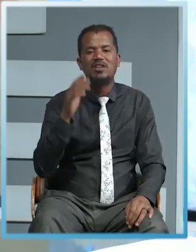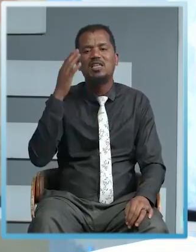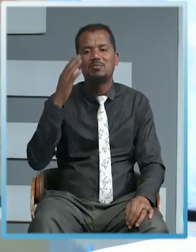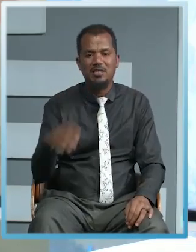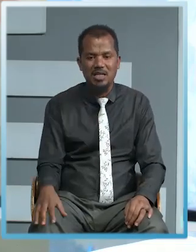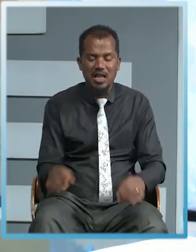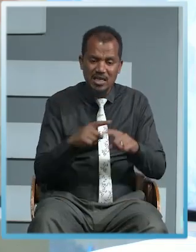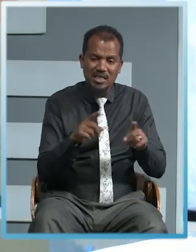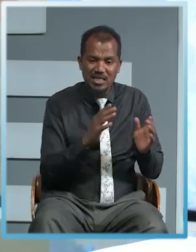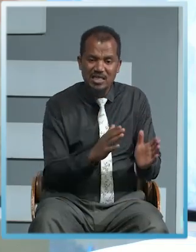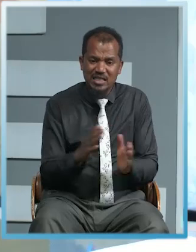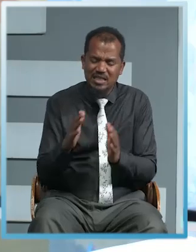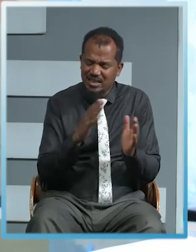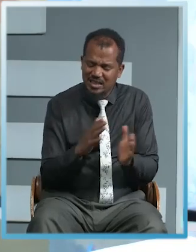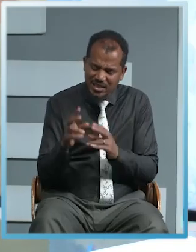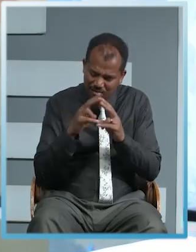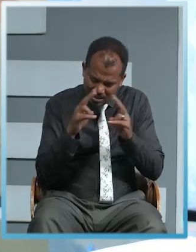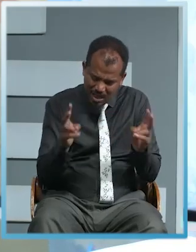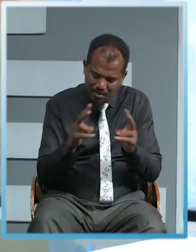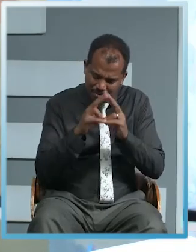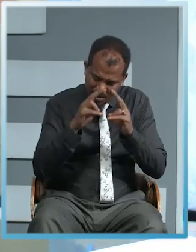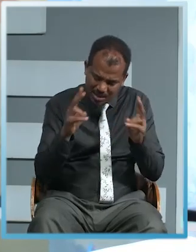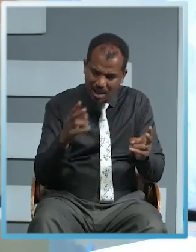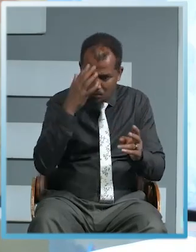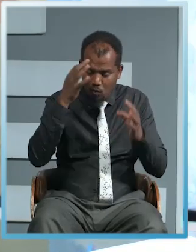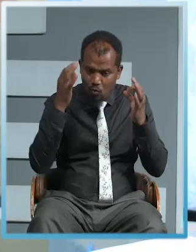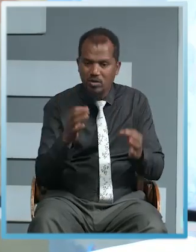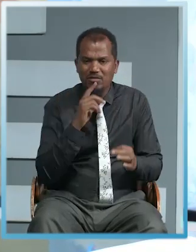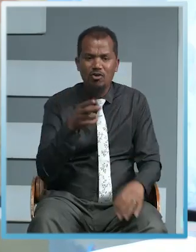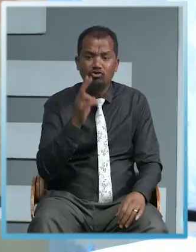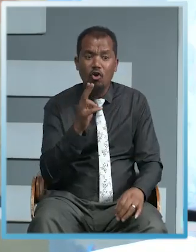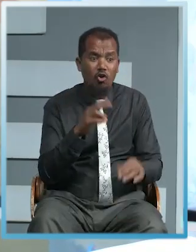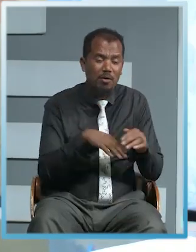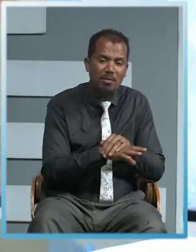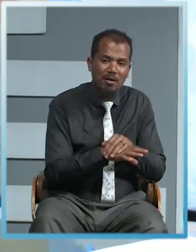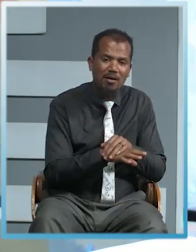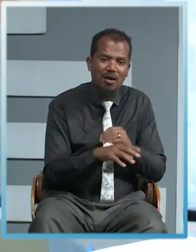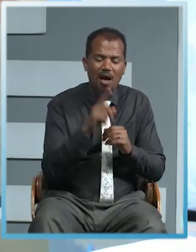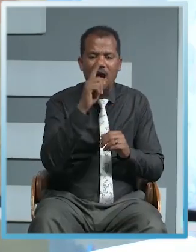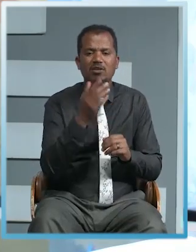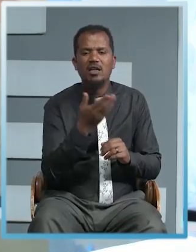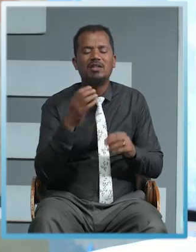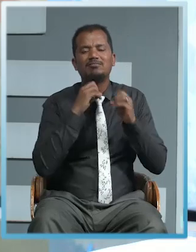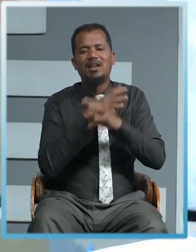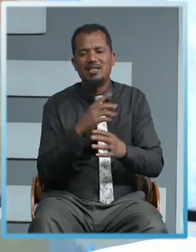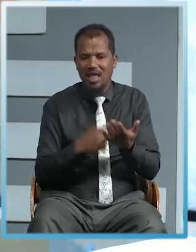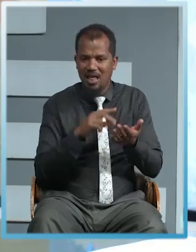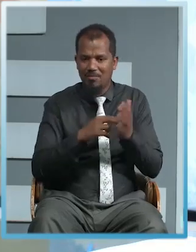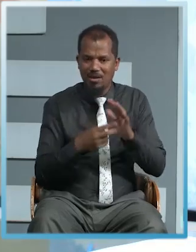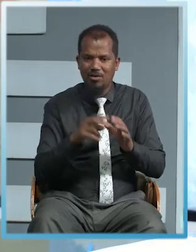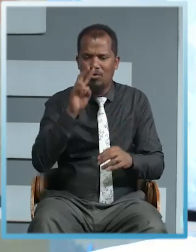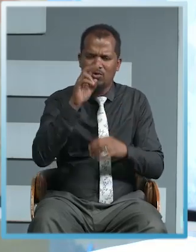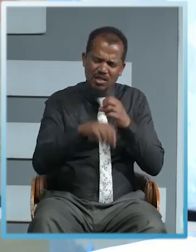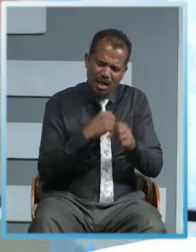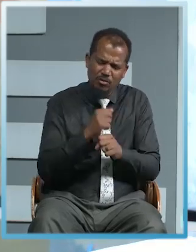يعني جن زقجت بتأم بتأم وساينين وشاكلو بيكبا دعمو عندو نجاريام هي مالت ولا تامي